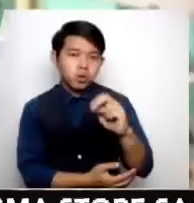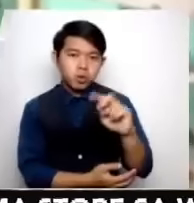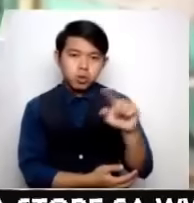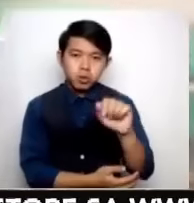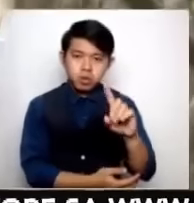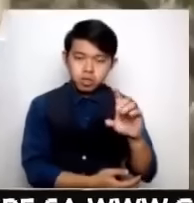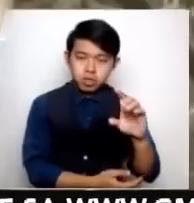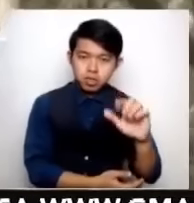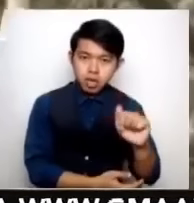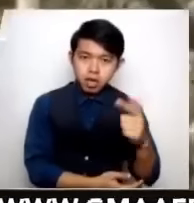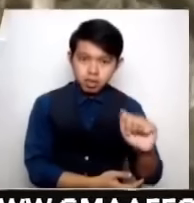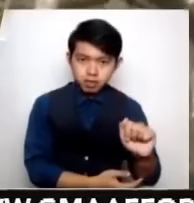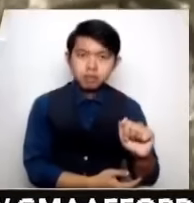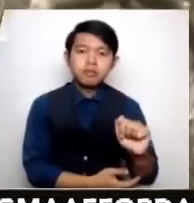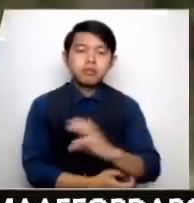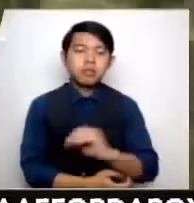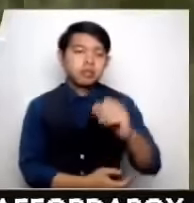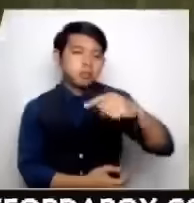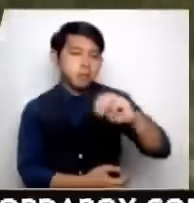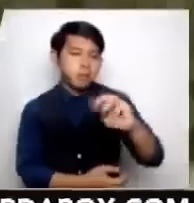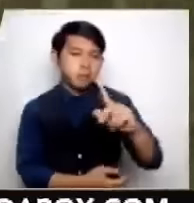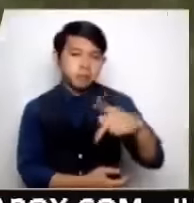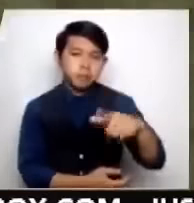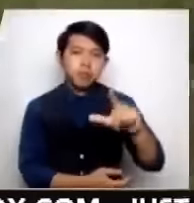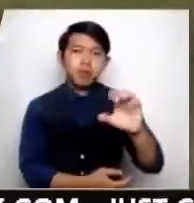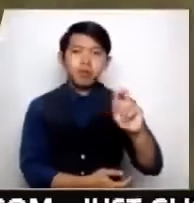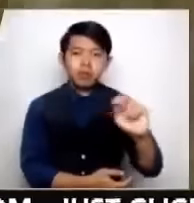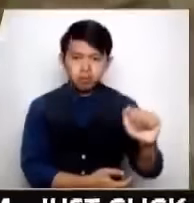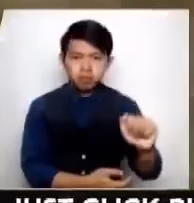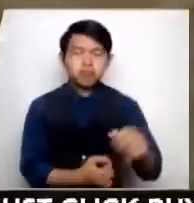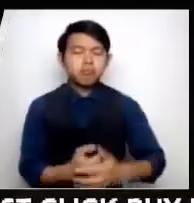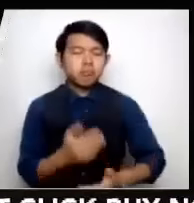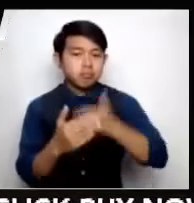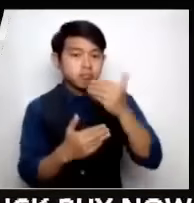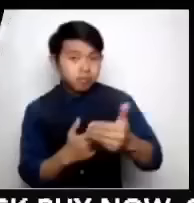puruhan. Sa Abulog, pinatumba ng bagyo mga puno.